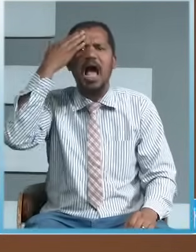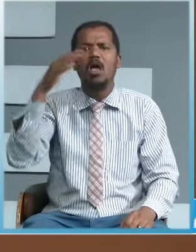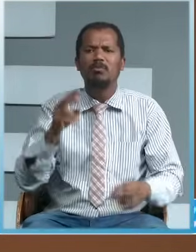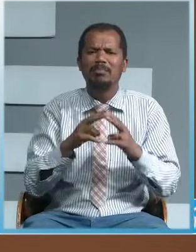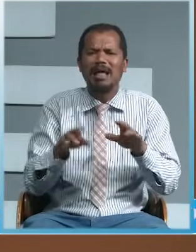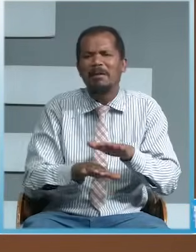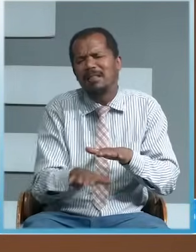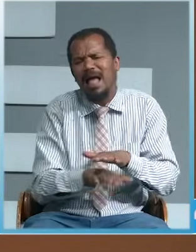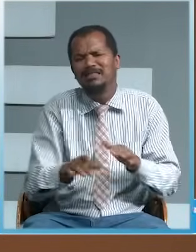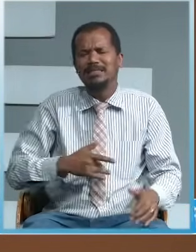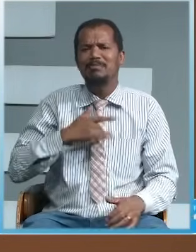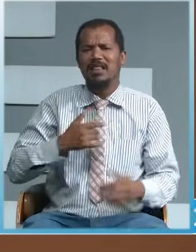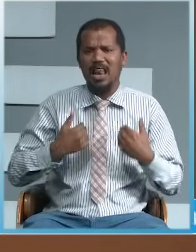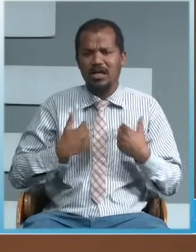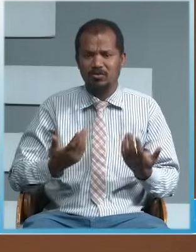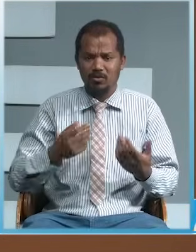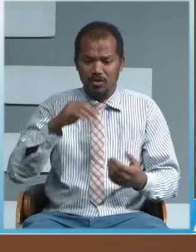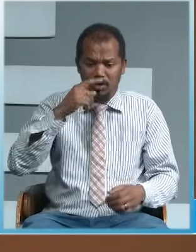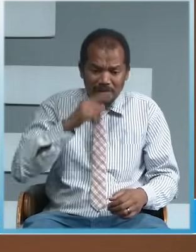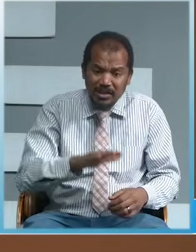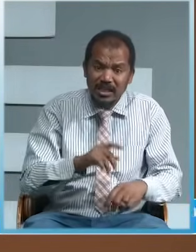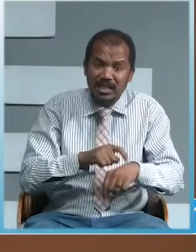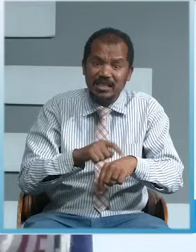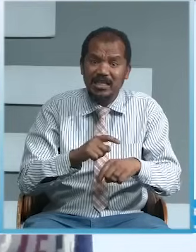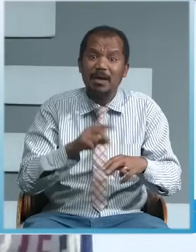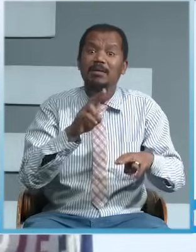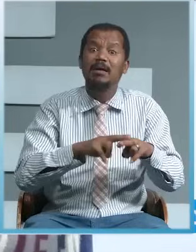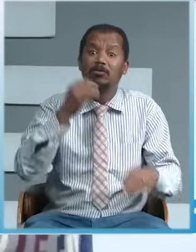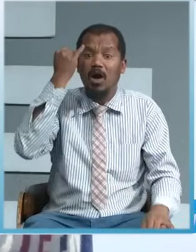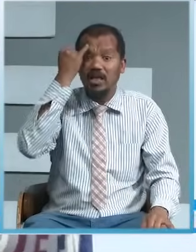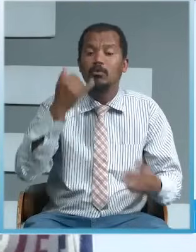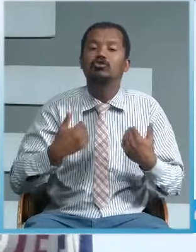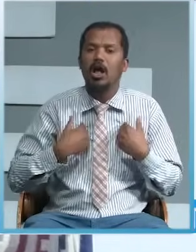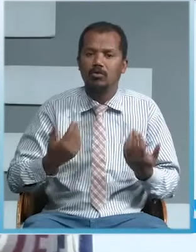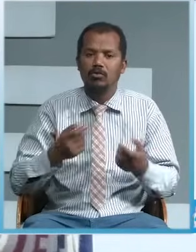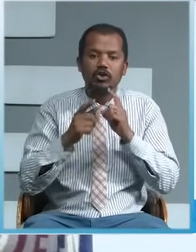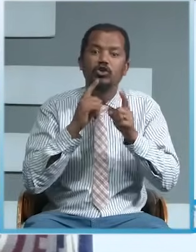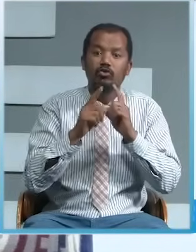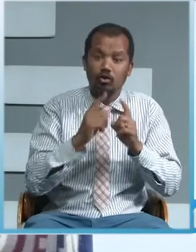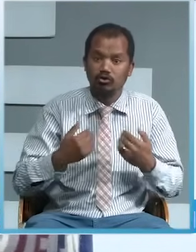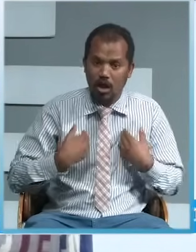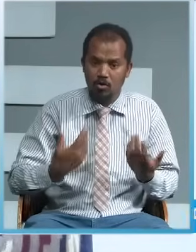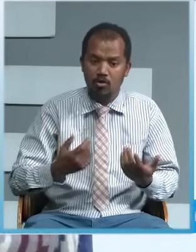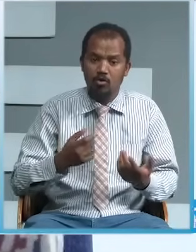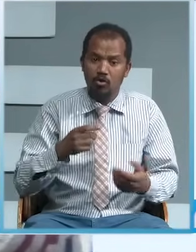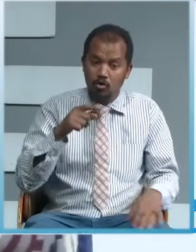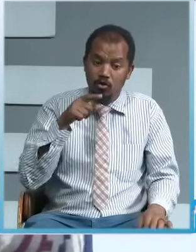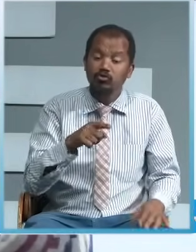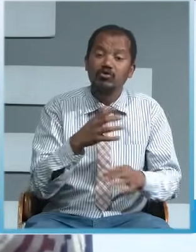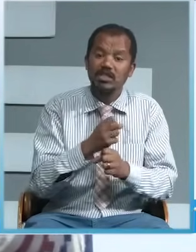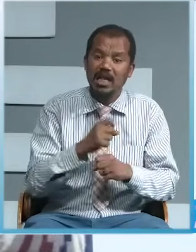آياكم التامي بتاكينا سميت هاللاتشو بلجنة وقتو تشاكي لا يميك أمتو حسابو تشالو ويم دقمو نققرو تشالو